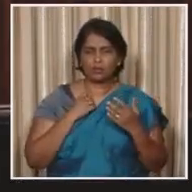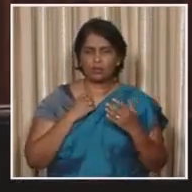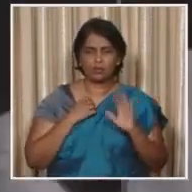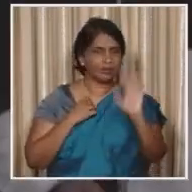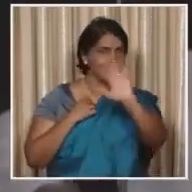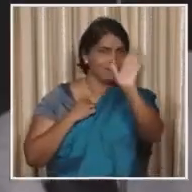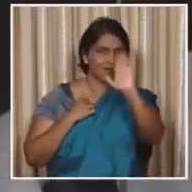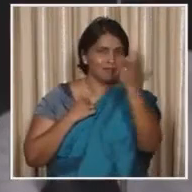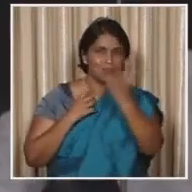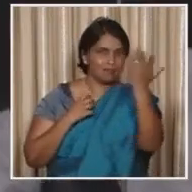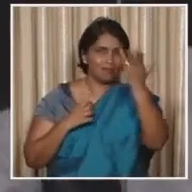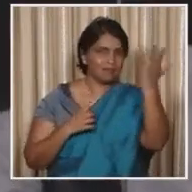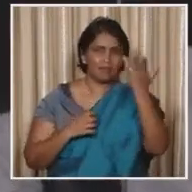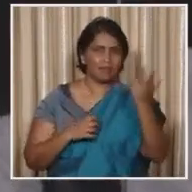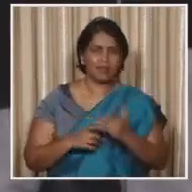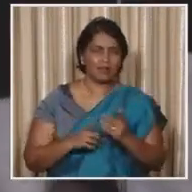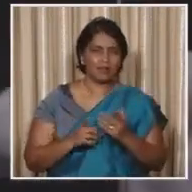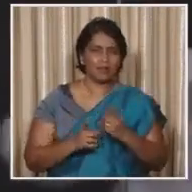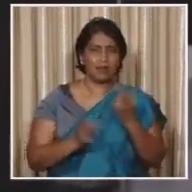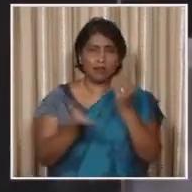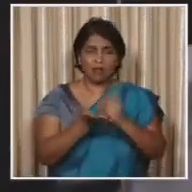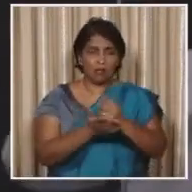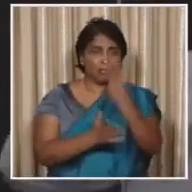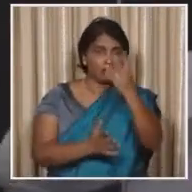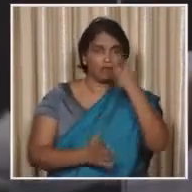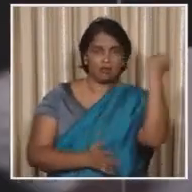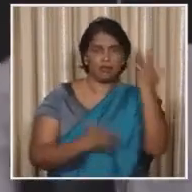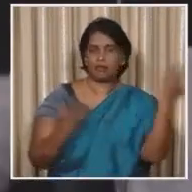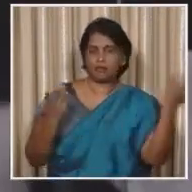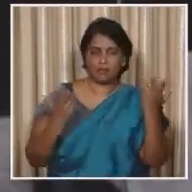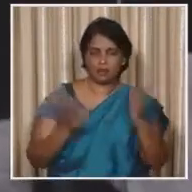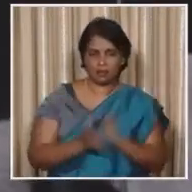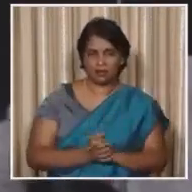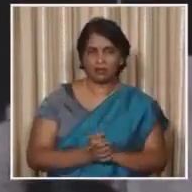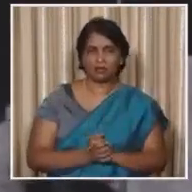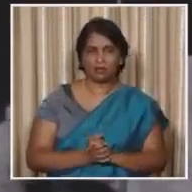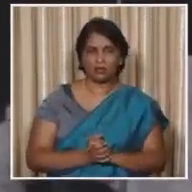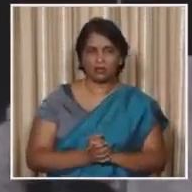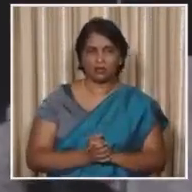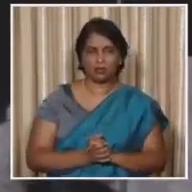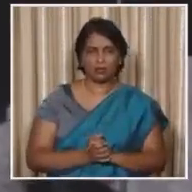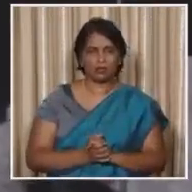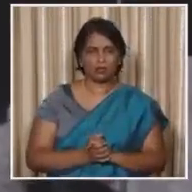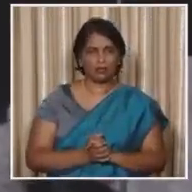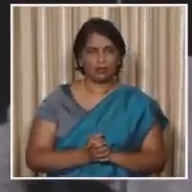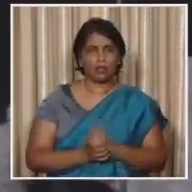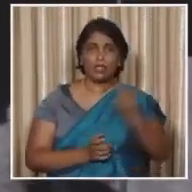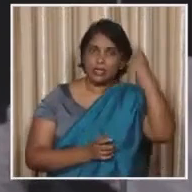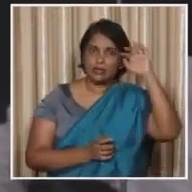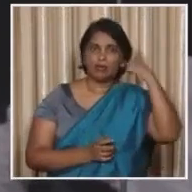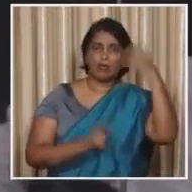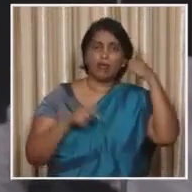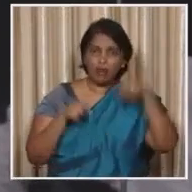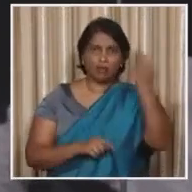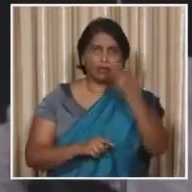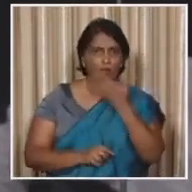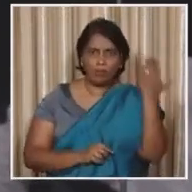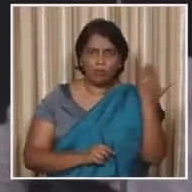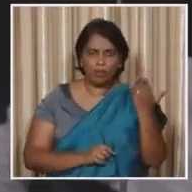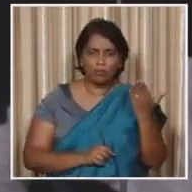නෑ එහෙම බෑ. බැරි බෑ. එකම විවාදේ මන්ත්‍රීවරයෙකුට දෙවතාවක් කතා කරන්න බෑ. අයිතියක් තියෙනවා පිළිතුරු. එහෙම කොහෙද කරන්නේ? ඊයේ කතා කරලා අද කතා කරන්න